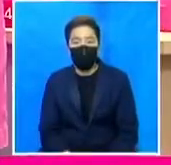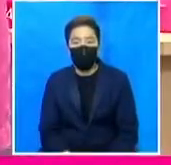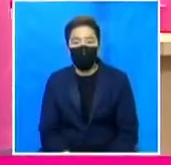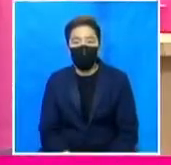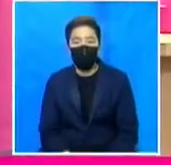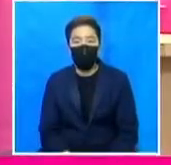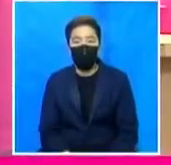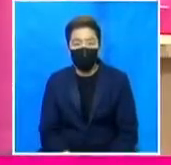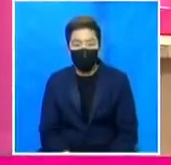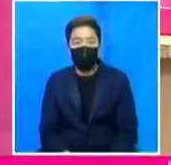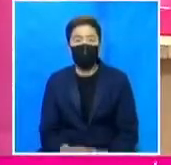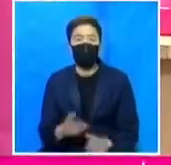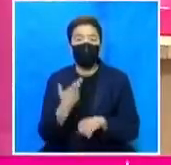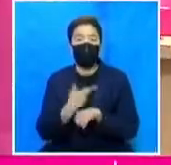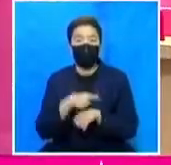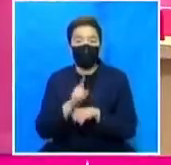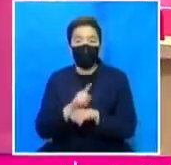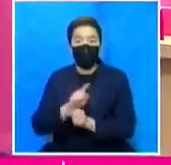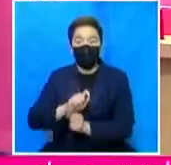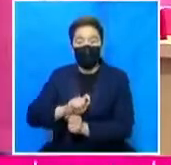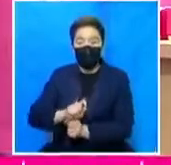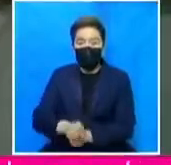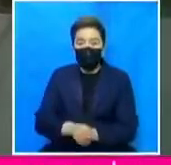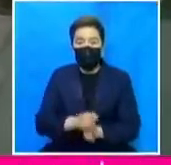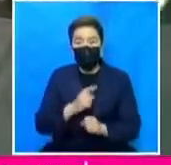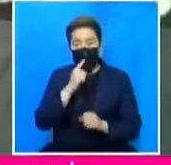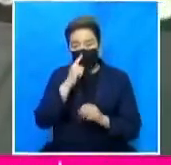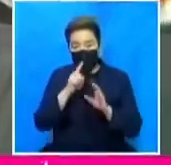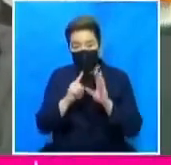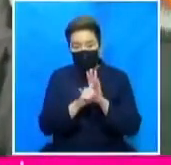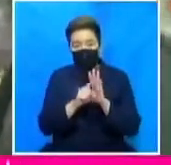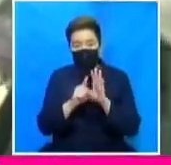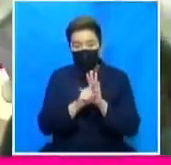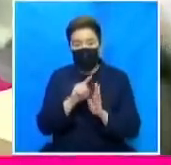9054814 ต่อไปประธานกรรมการสุ่มตักลูกบอลครั้งที่2